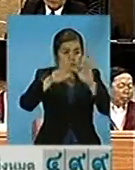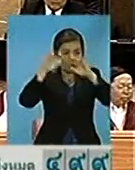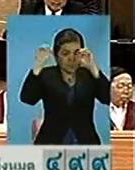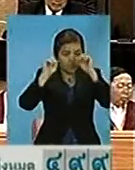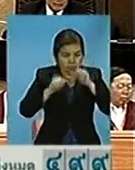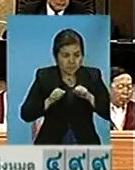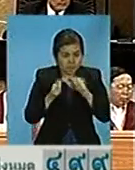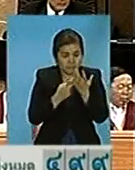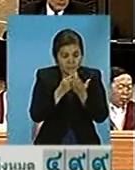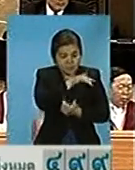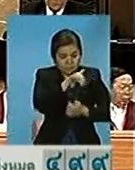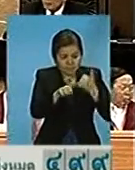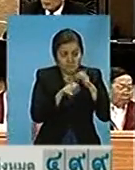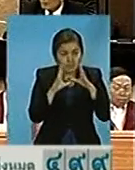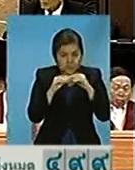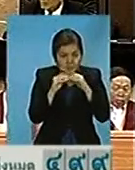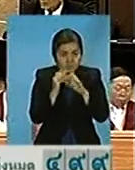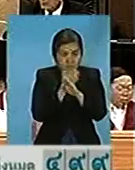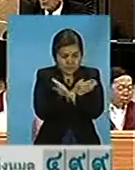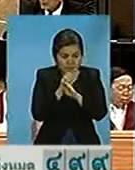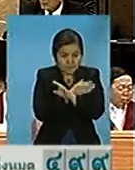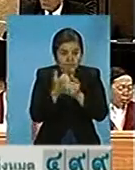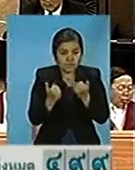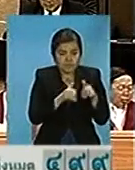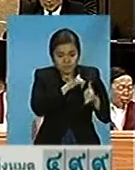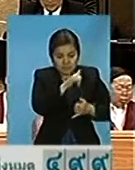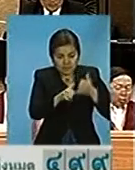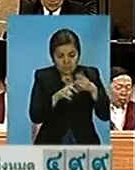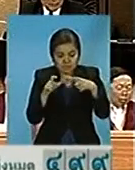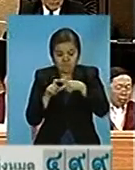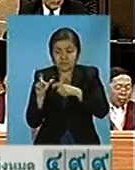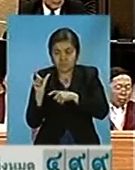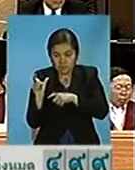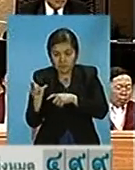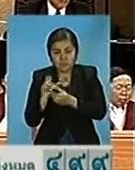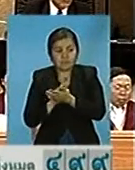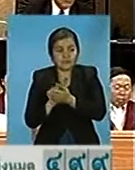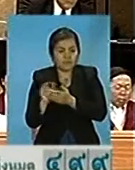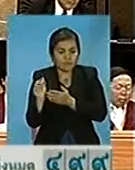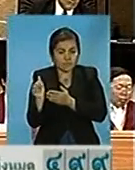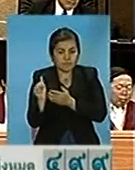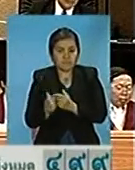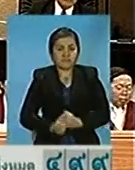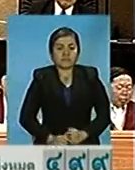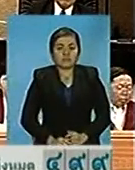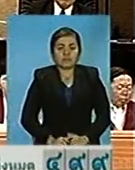ติเดี๋ยวจะขอตรวจสอบองค์ประชุมก่อนนะครับท่านมาแล้วจะกรุณาแสดงตนนะครับ